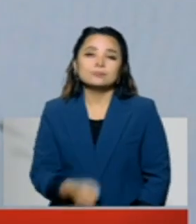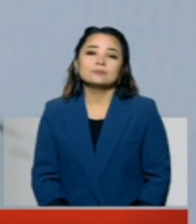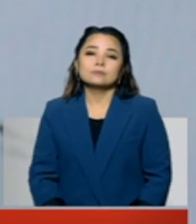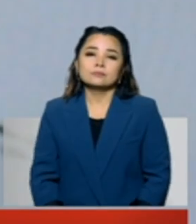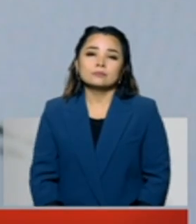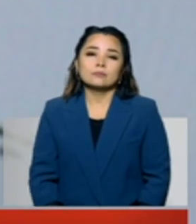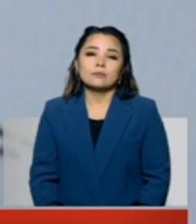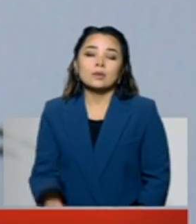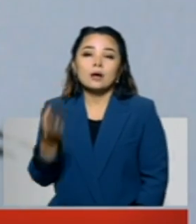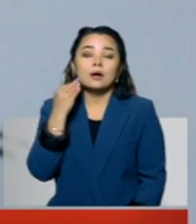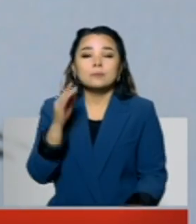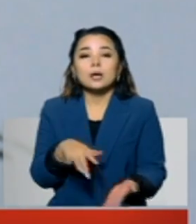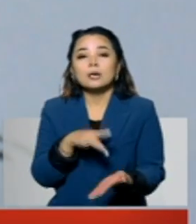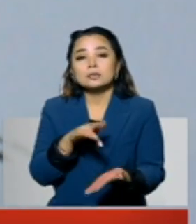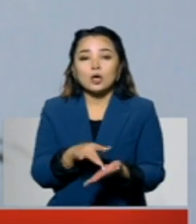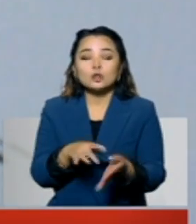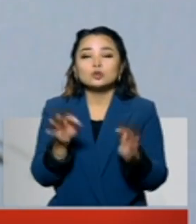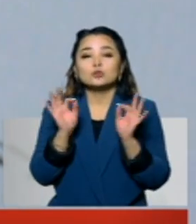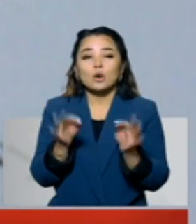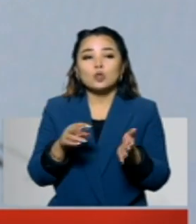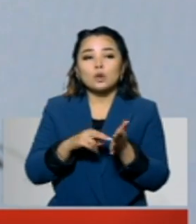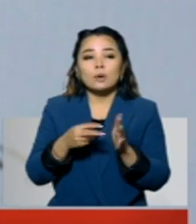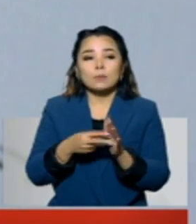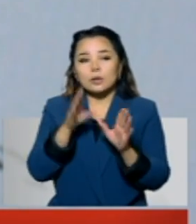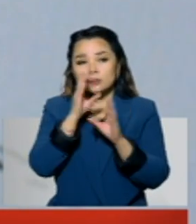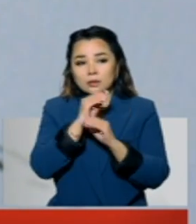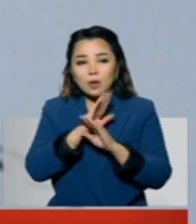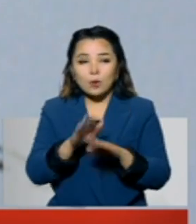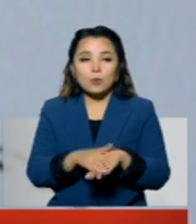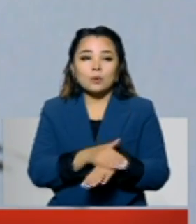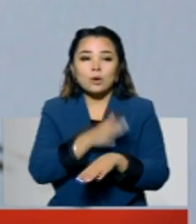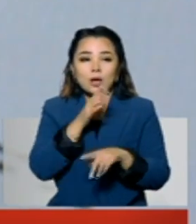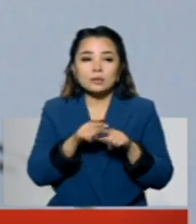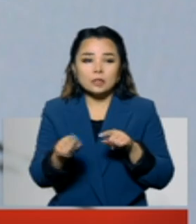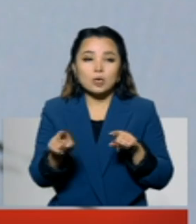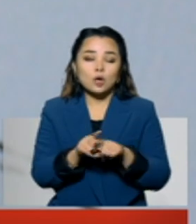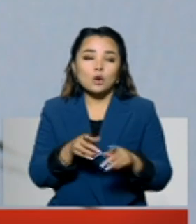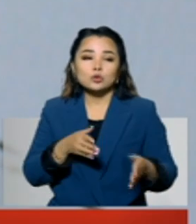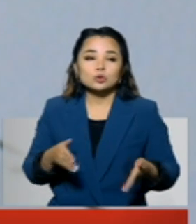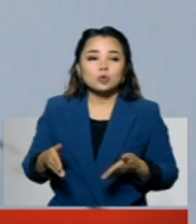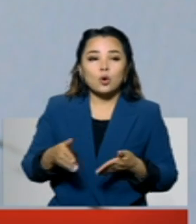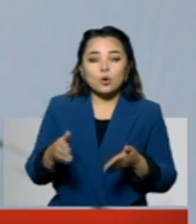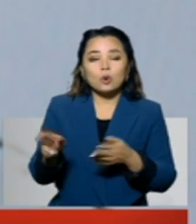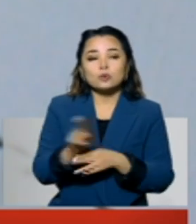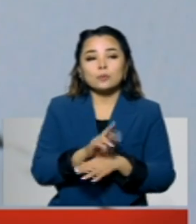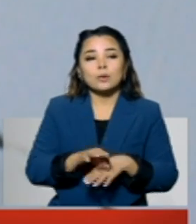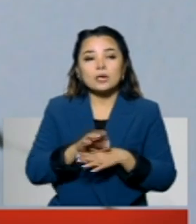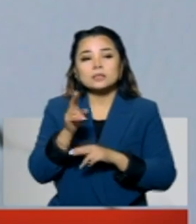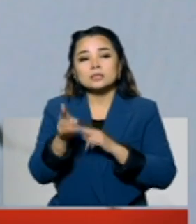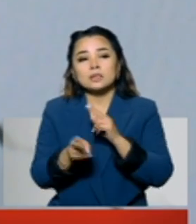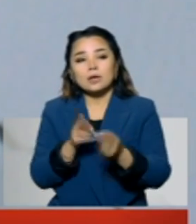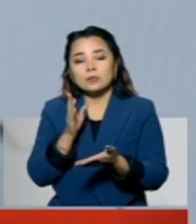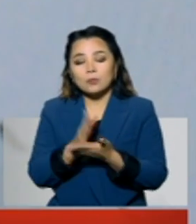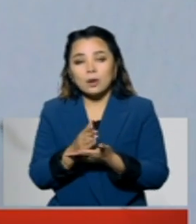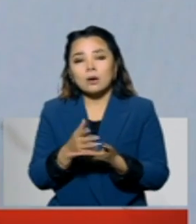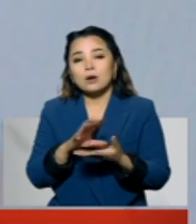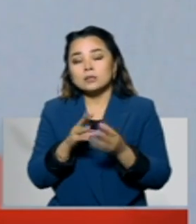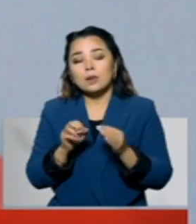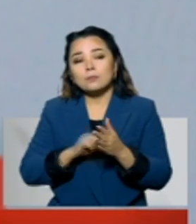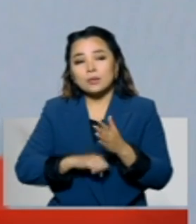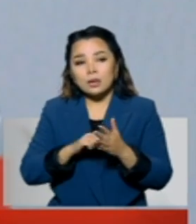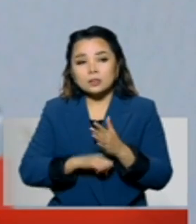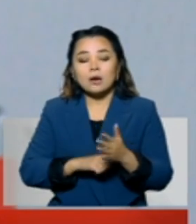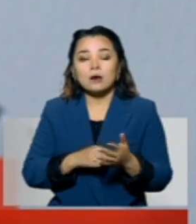Өзгеде ақпарат, алматылықтар дұрыс жоспарланбай, әрі ұзаққа созылған жол жөндеу жұмыстарына шағымданады. Салдарынан